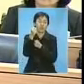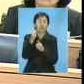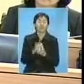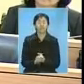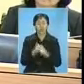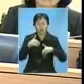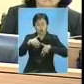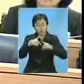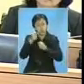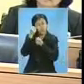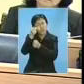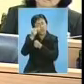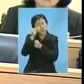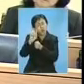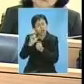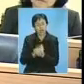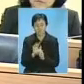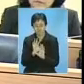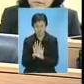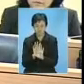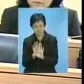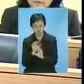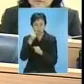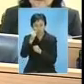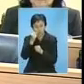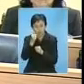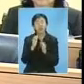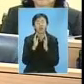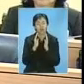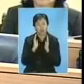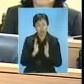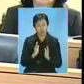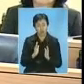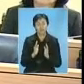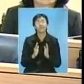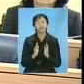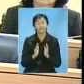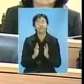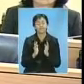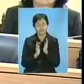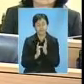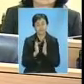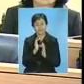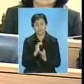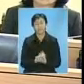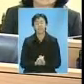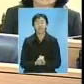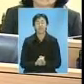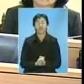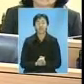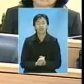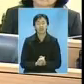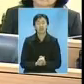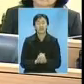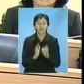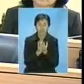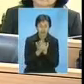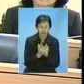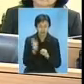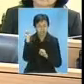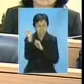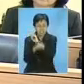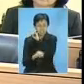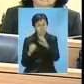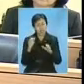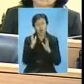ดนั้นประท้วงอะไรคะประท้วงนักบวชประชาชนเอาเข่งเอาผัก ขว้างป